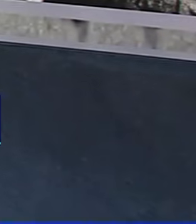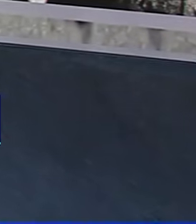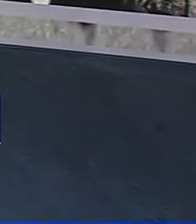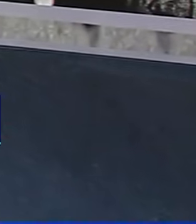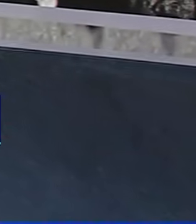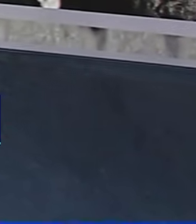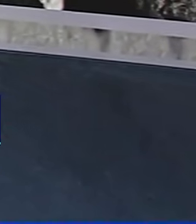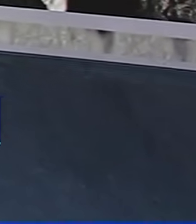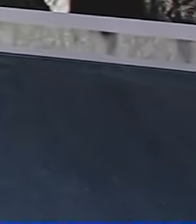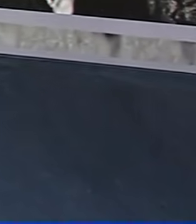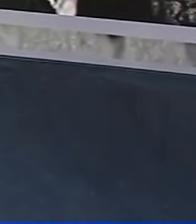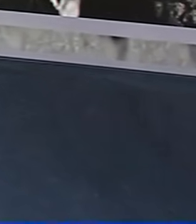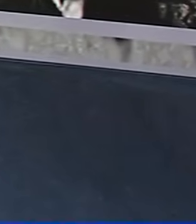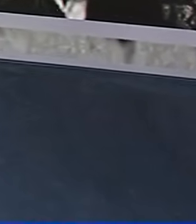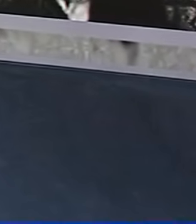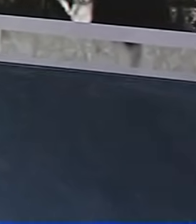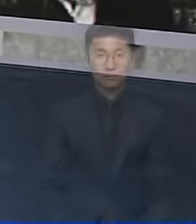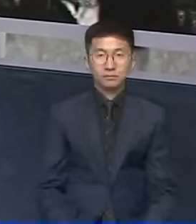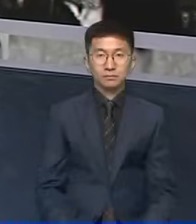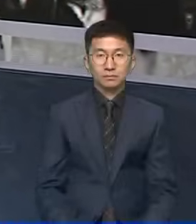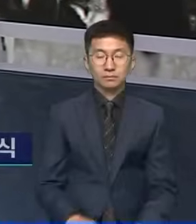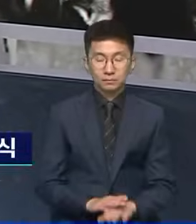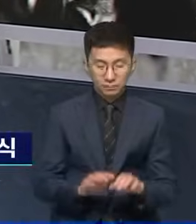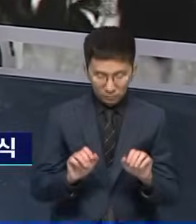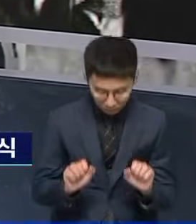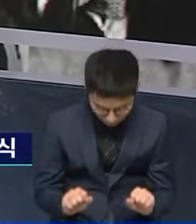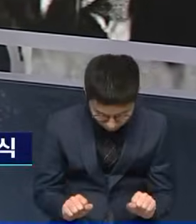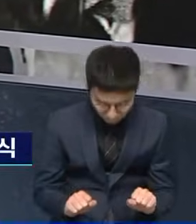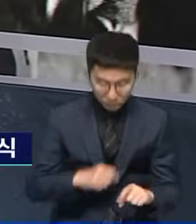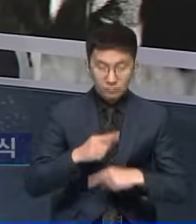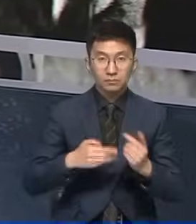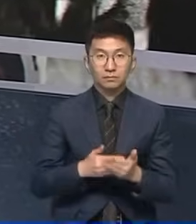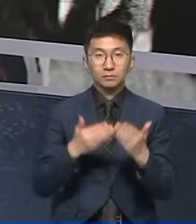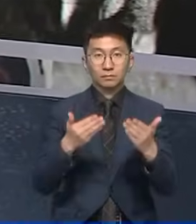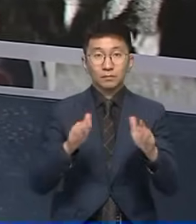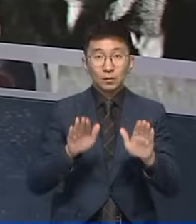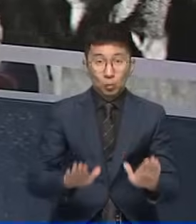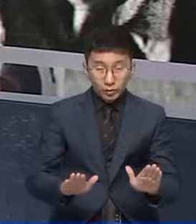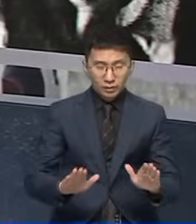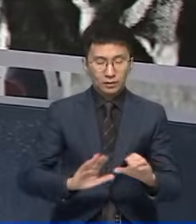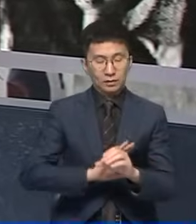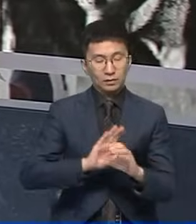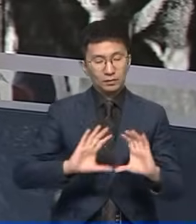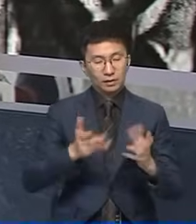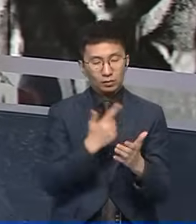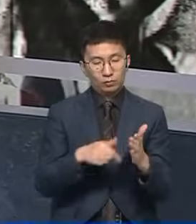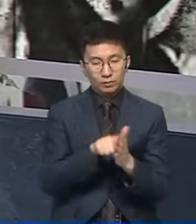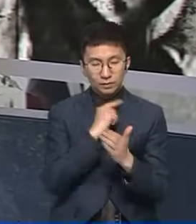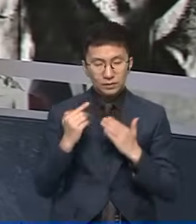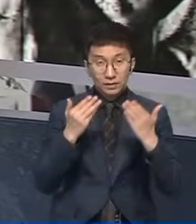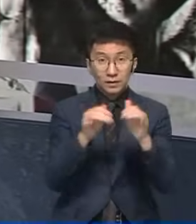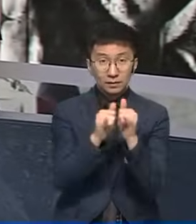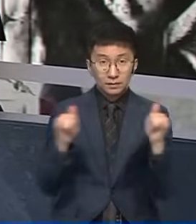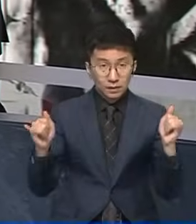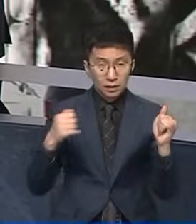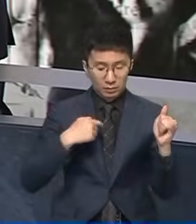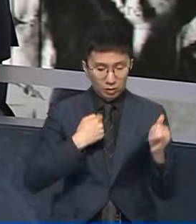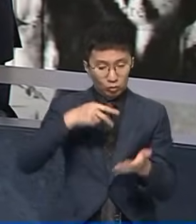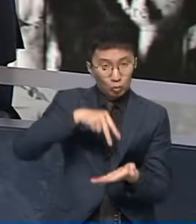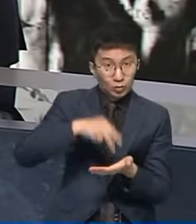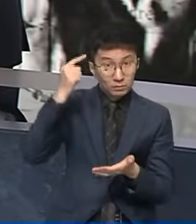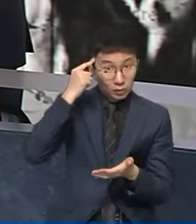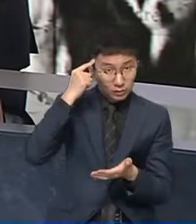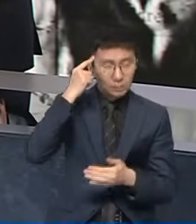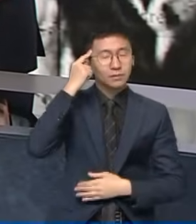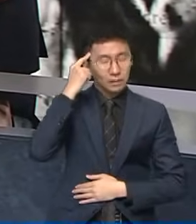여러분 안녕하십니까? 오늘은 애국지사들의 숭고한 독립정신을 기리는 제78주년 광복절이자 진검다리